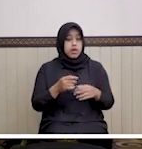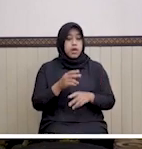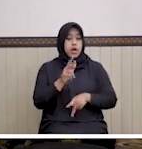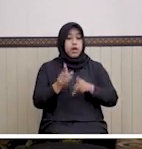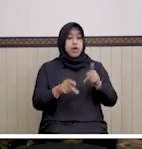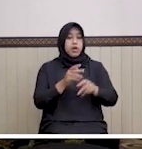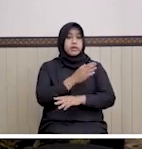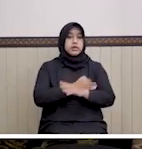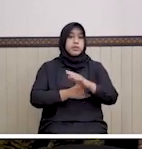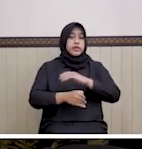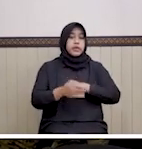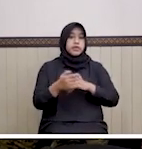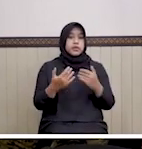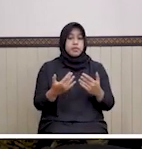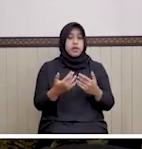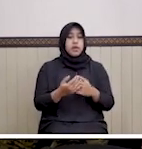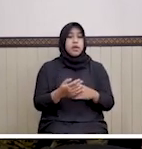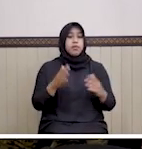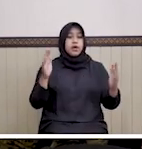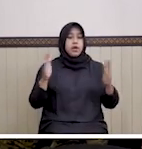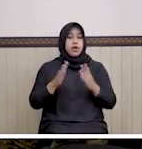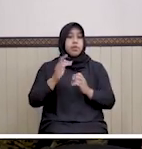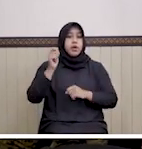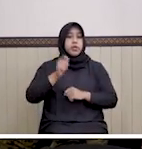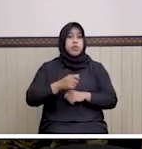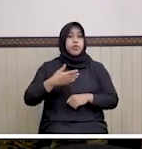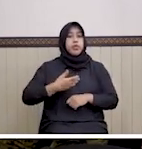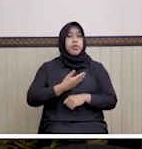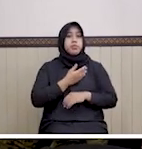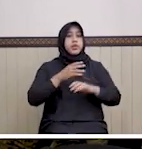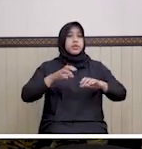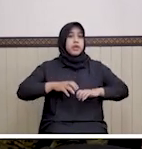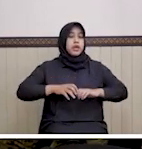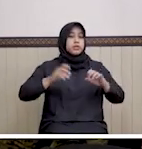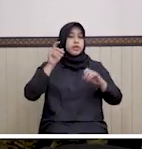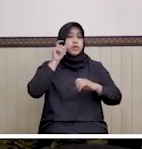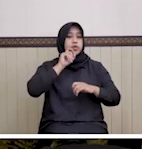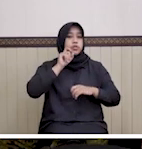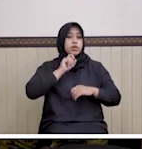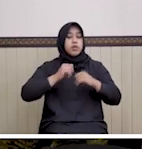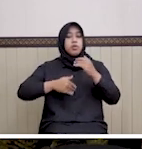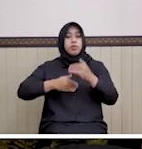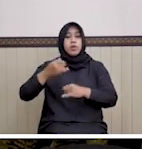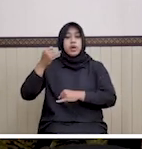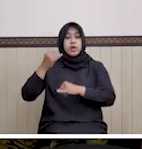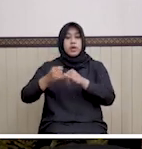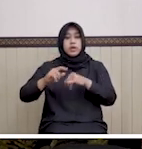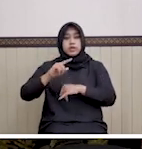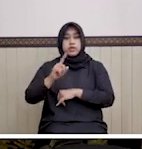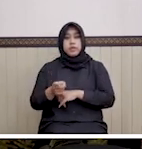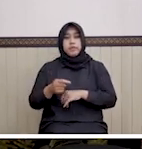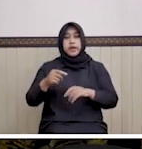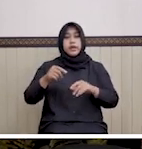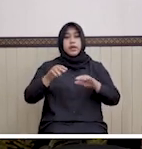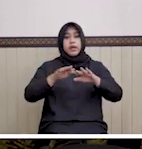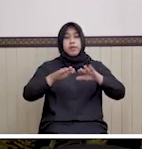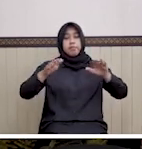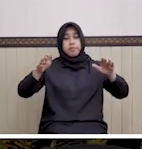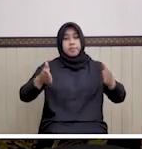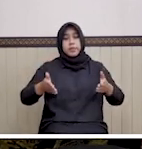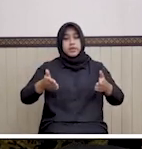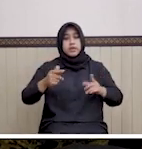difable berhadapan hukum korban kekerasan seksual kemudian Akhirnya sampai ke meja pengadilan